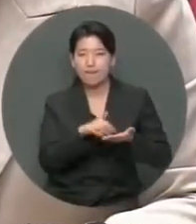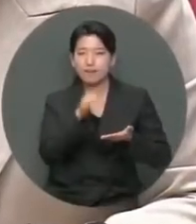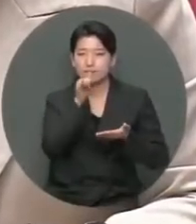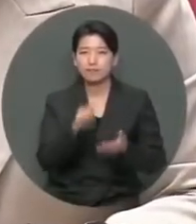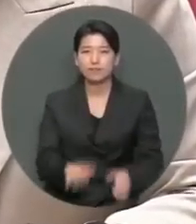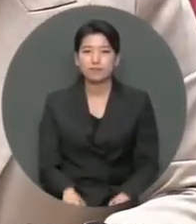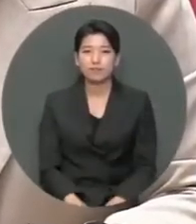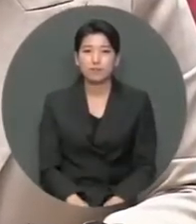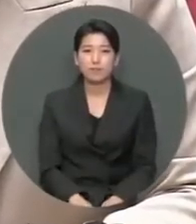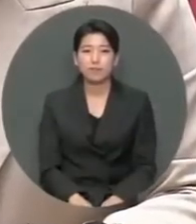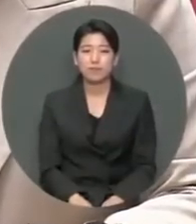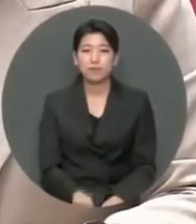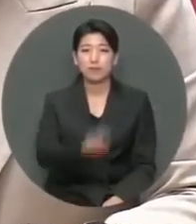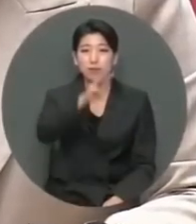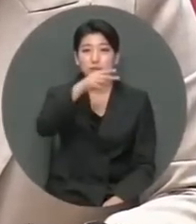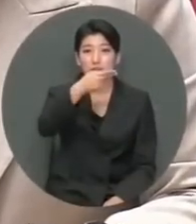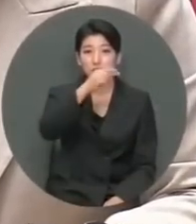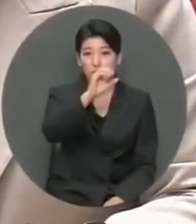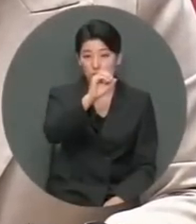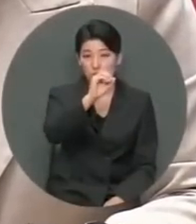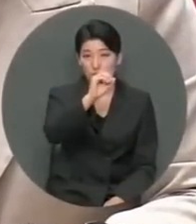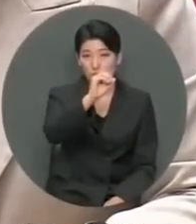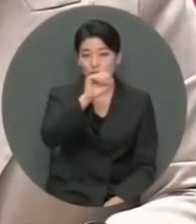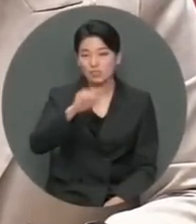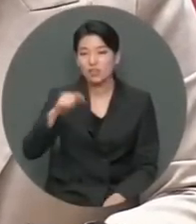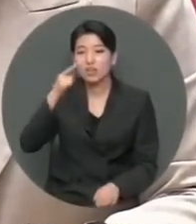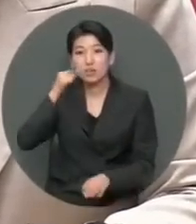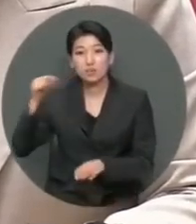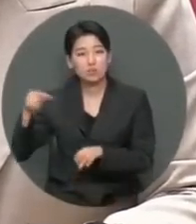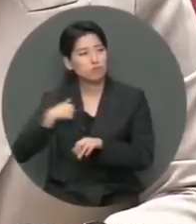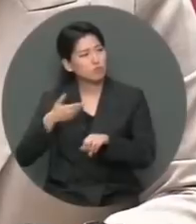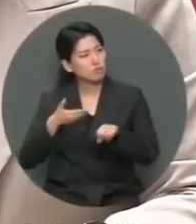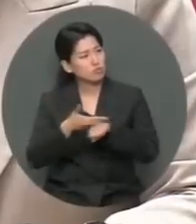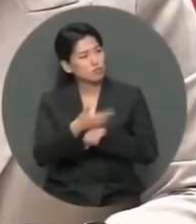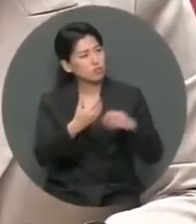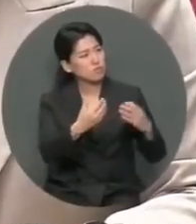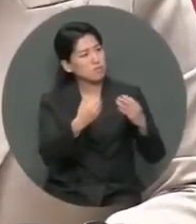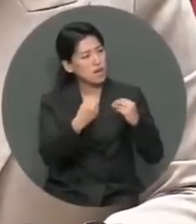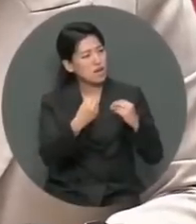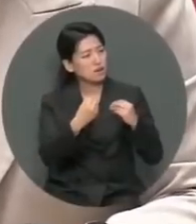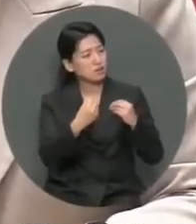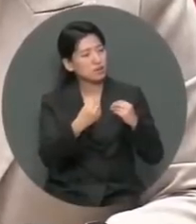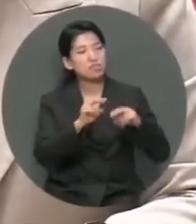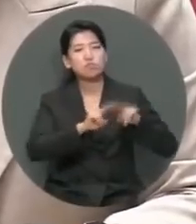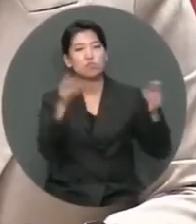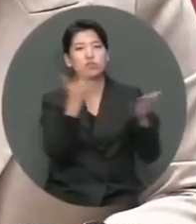WTO SPS 협정에 따라 우리 제소를 당했잖아요. 그래서 WTO 지난번에요.